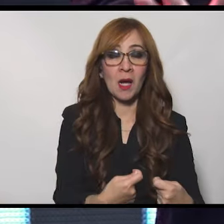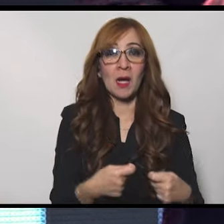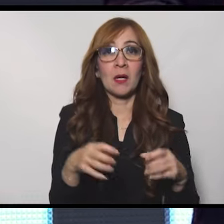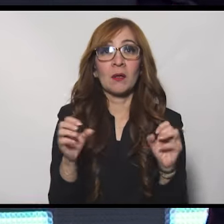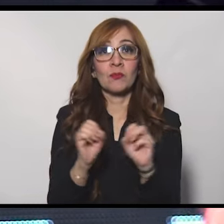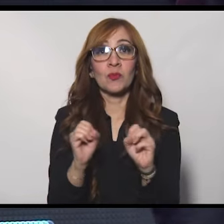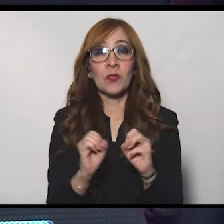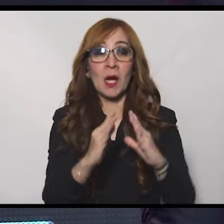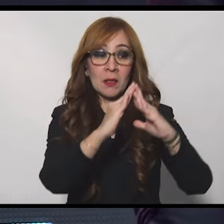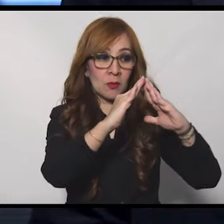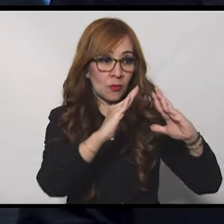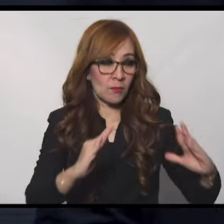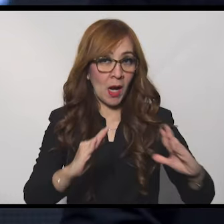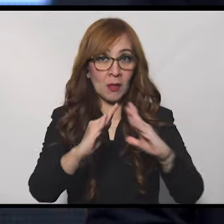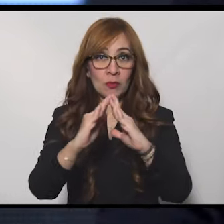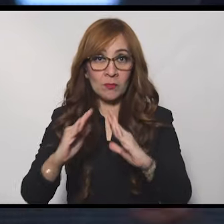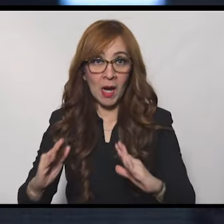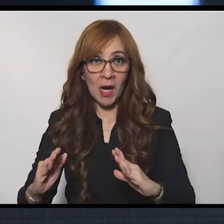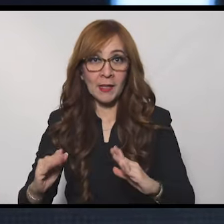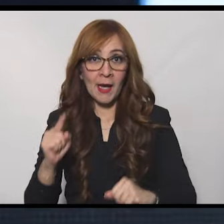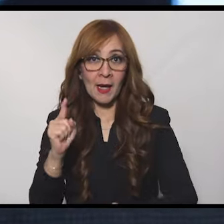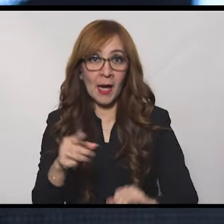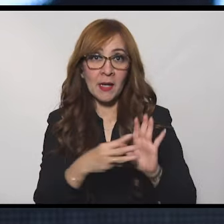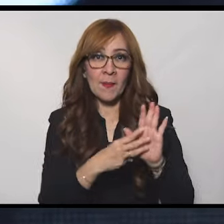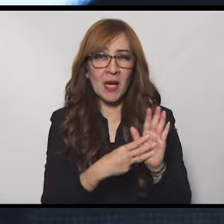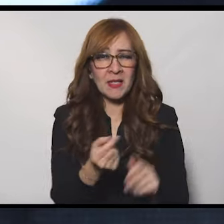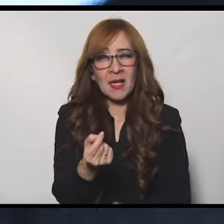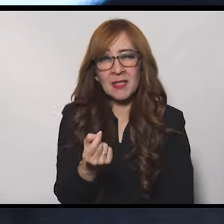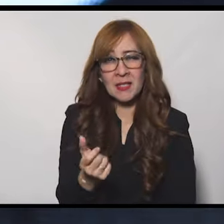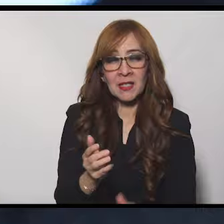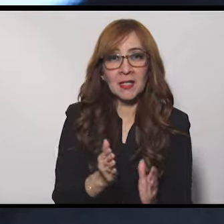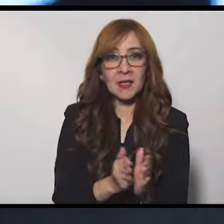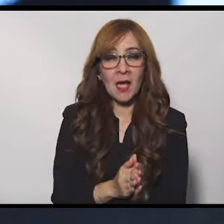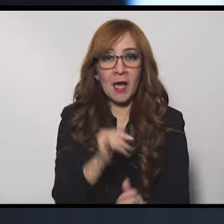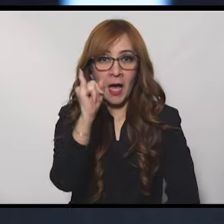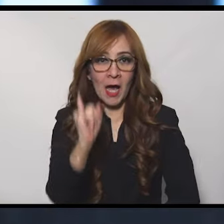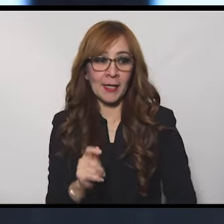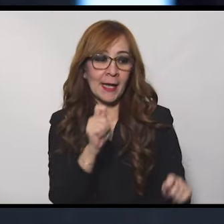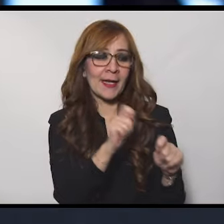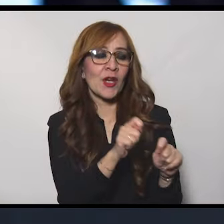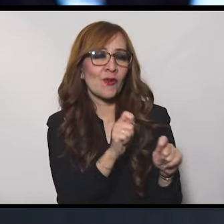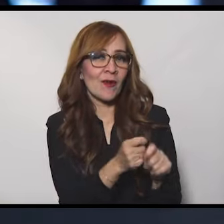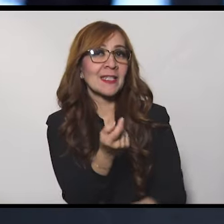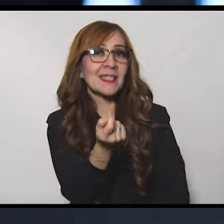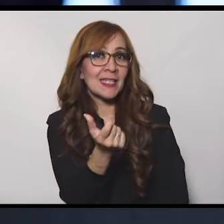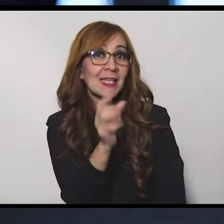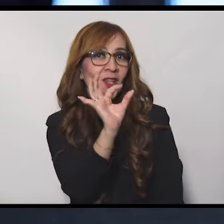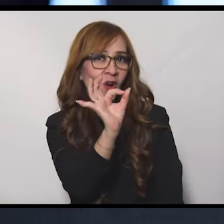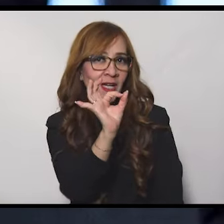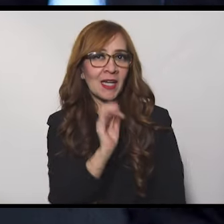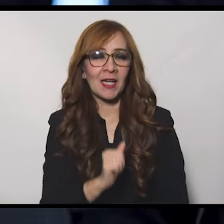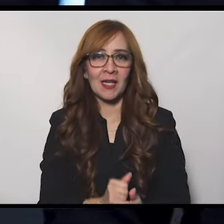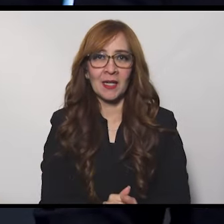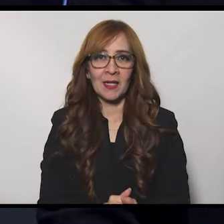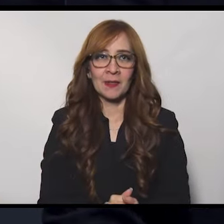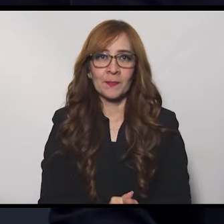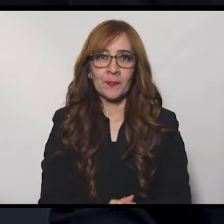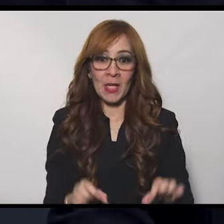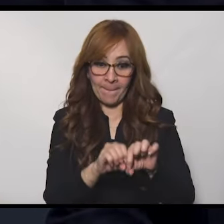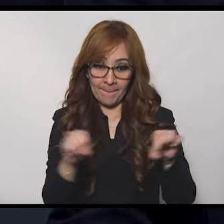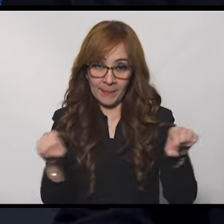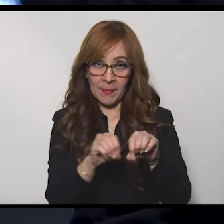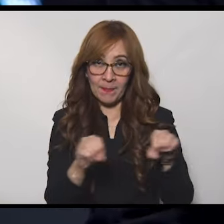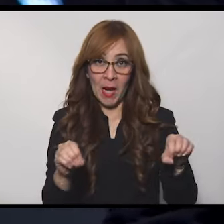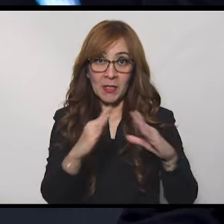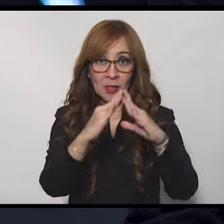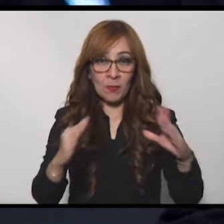Bukan rumah yang karena kena masalah dikit and then direnovasi dikit oke lah. Pipa di rumah kalau rusak